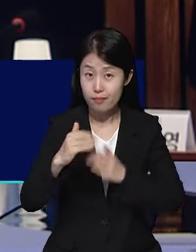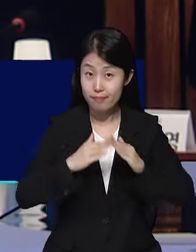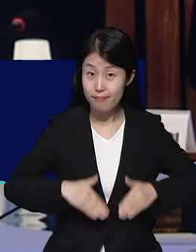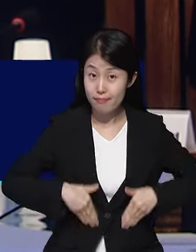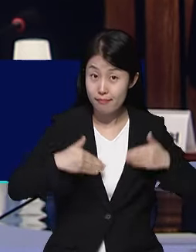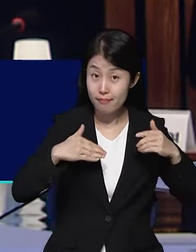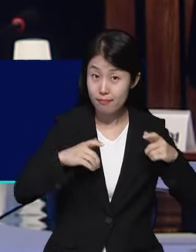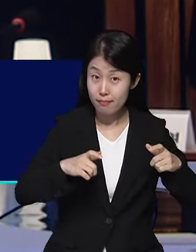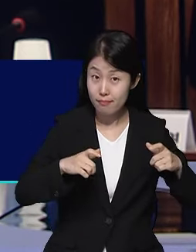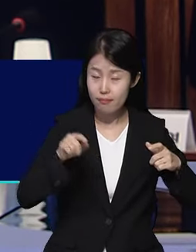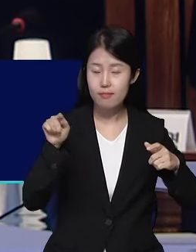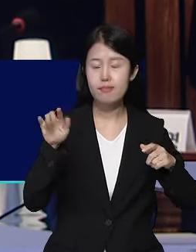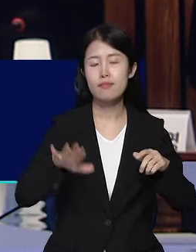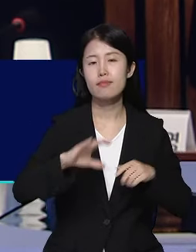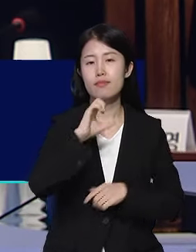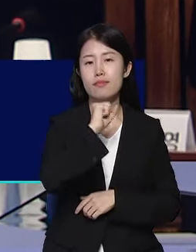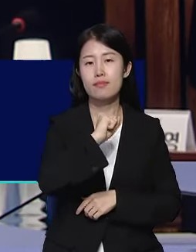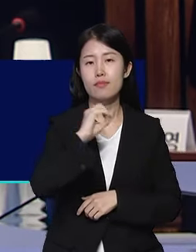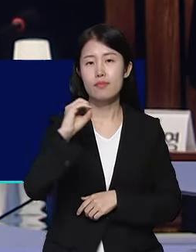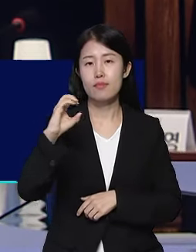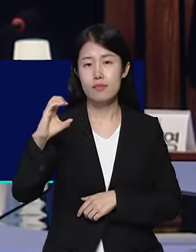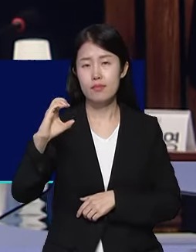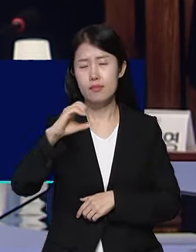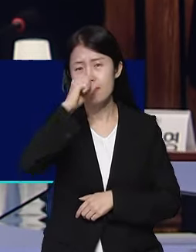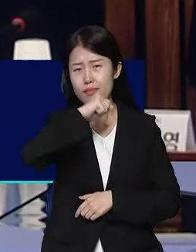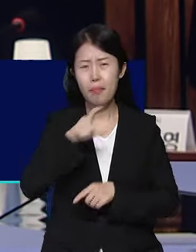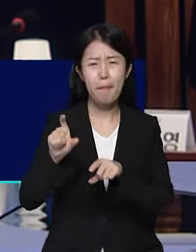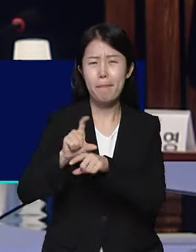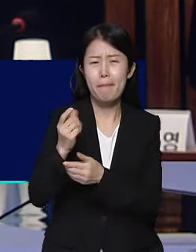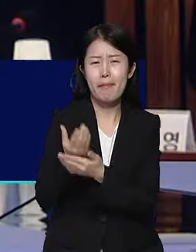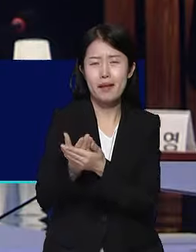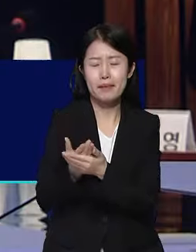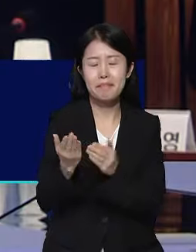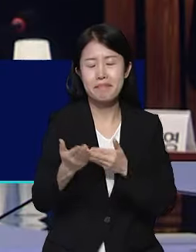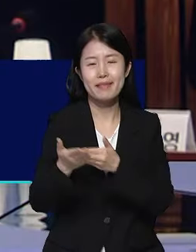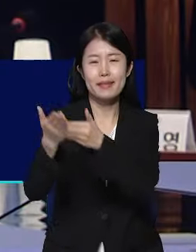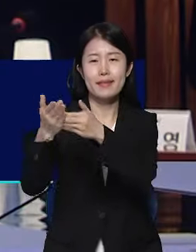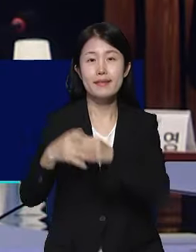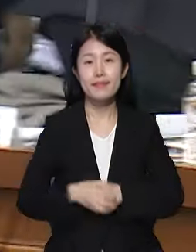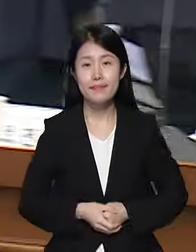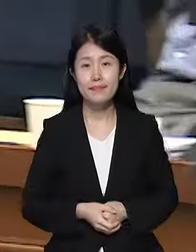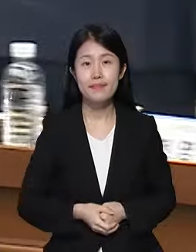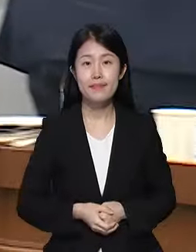삭감된 SOC 사업비 증액을 요청했습니다. 이형길 기자입니다.